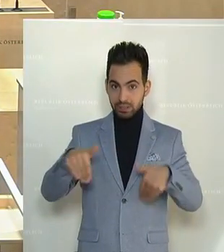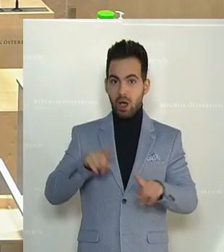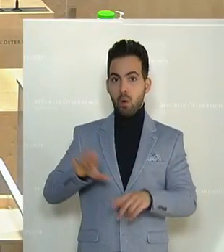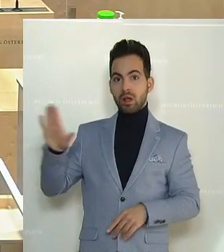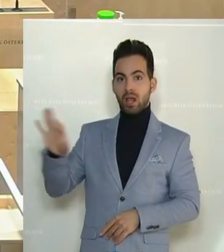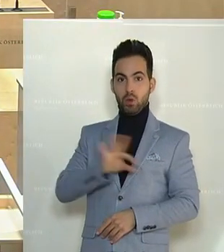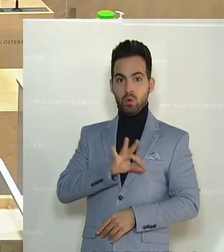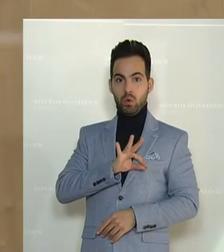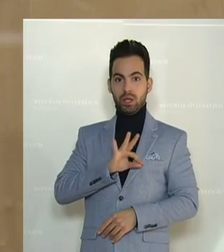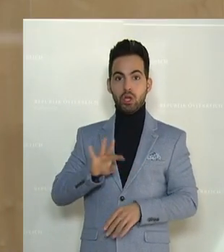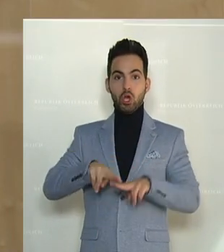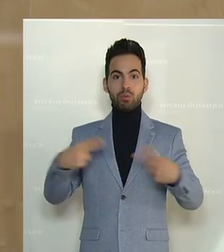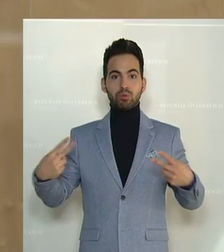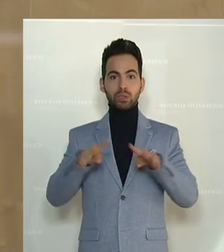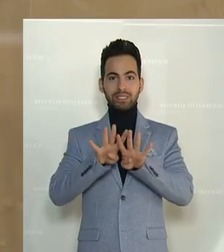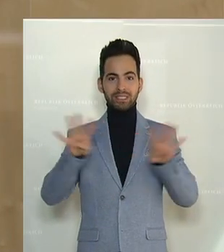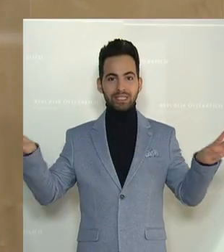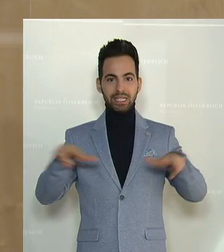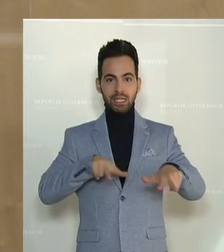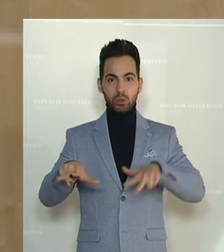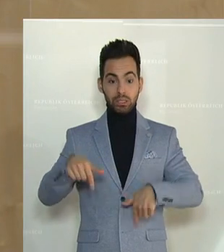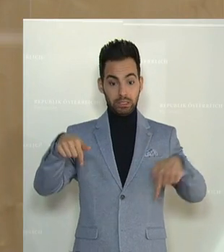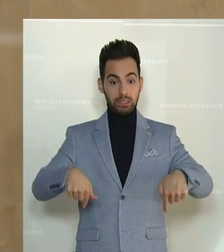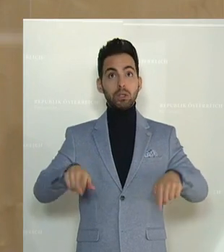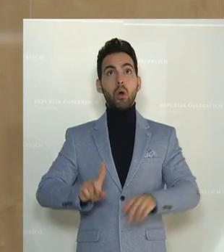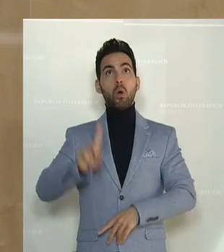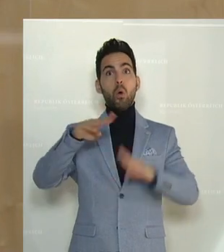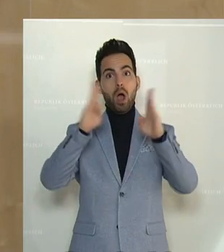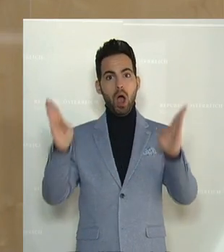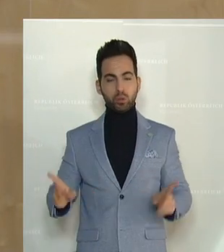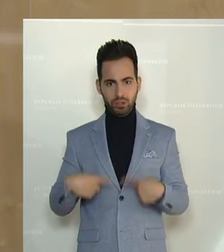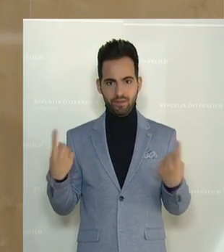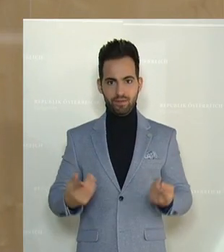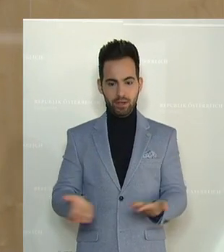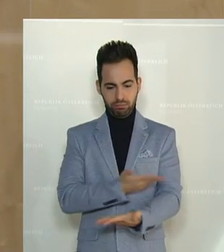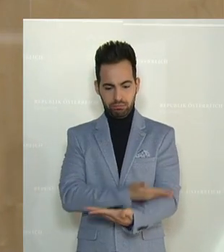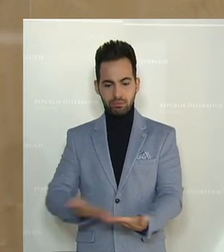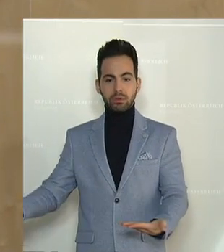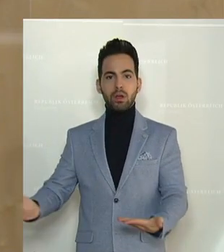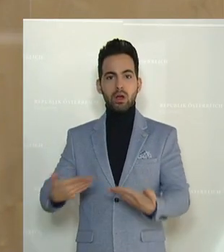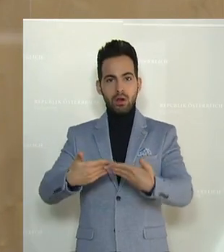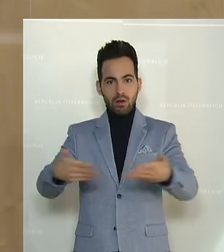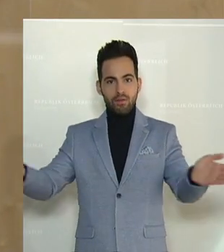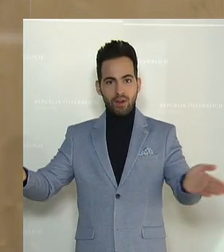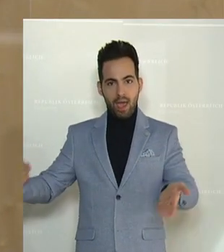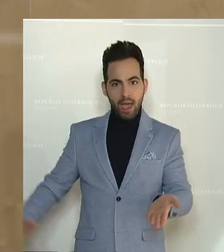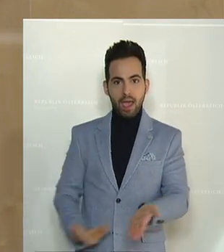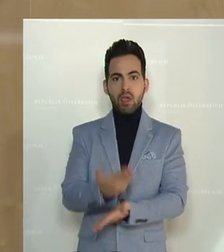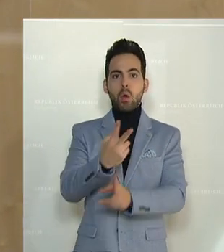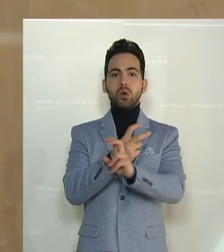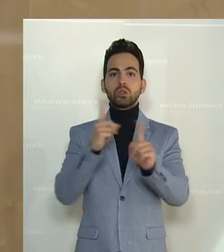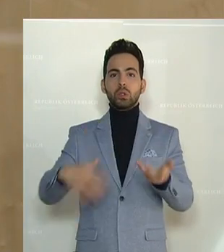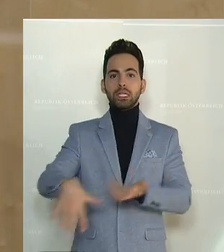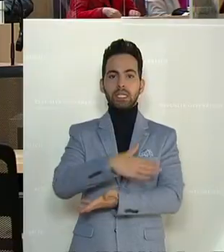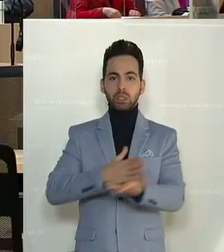und Kollegen in der Bundesregierung gemeinsam wird dieses Hohe Haus die Voraussetzungen dafür schaffen, dass Österreich gestärkt aus dieser Krise